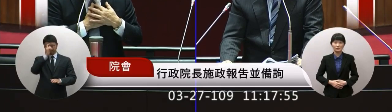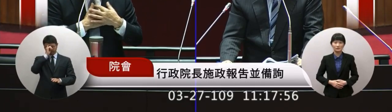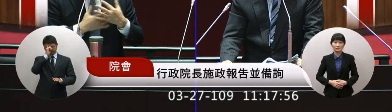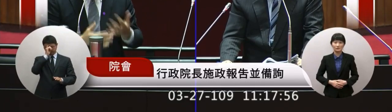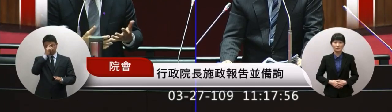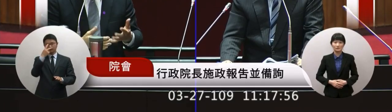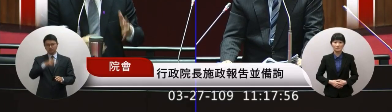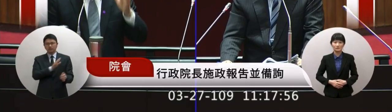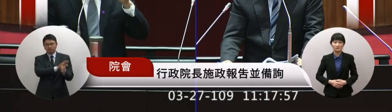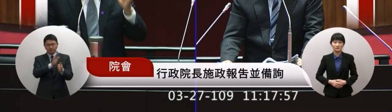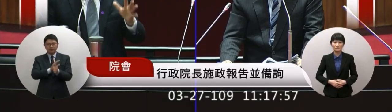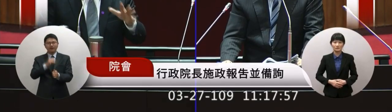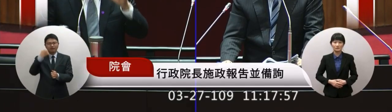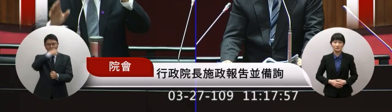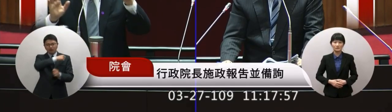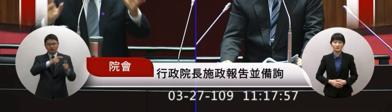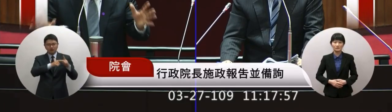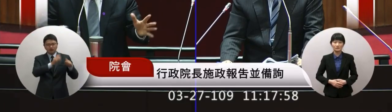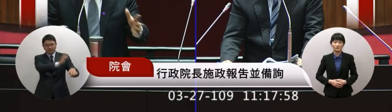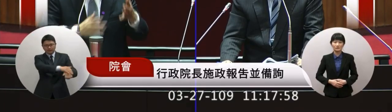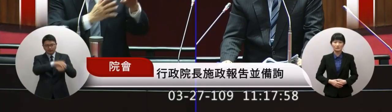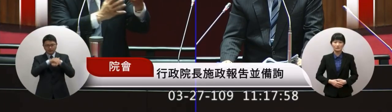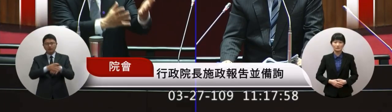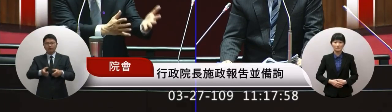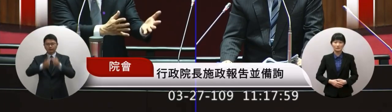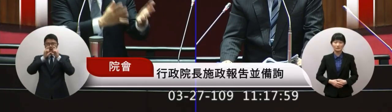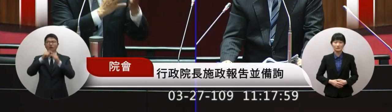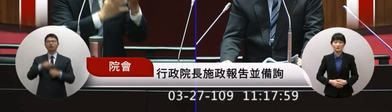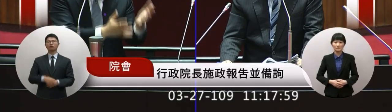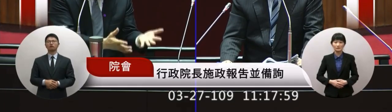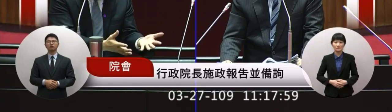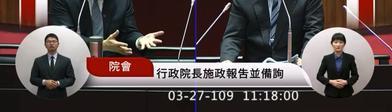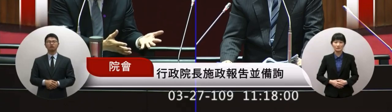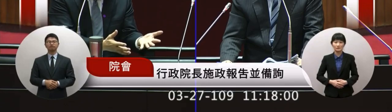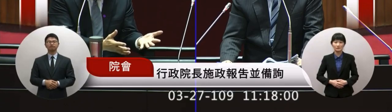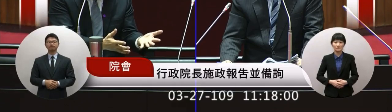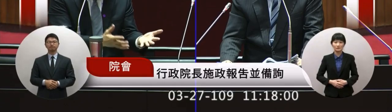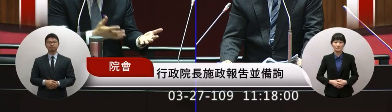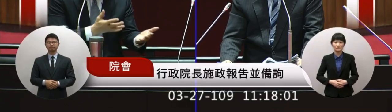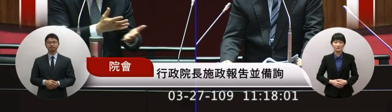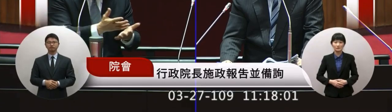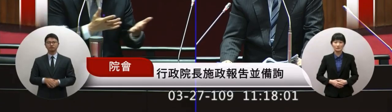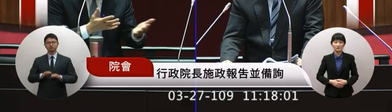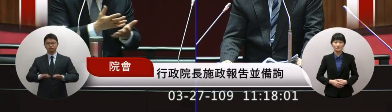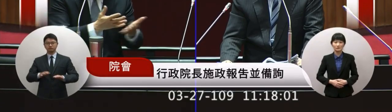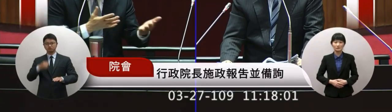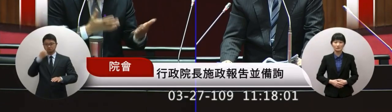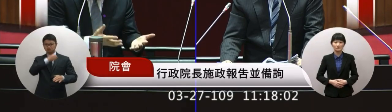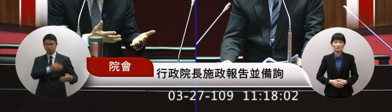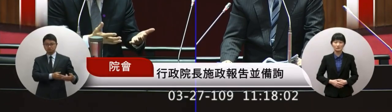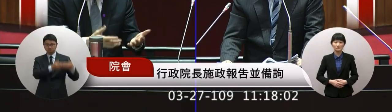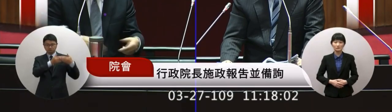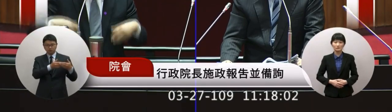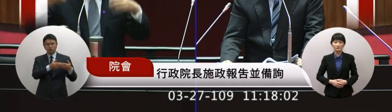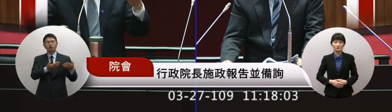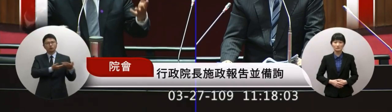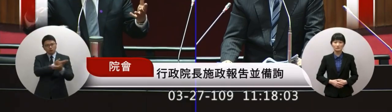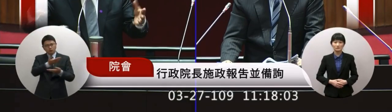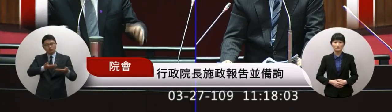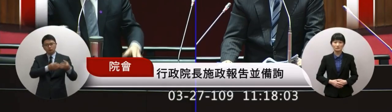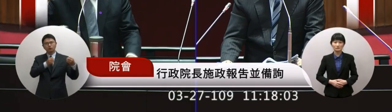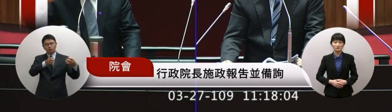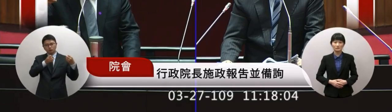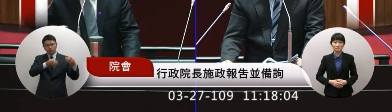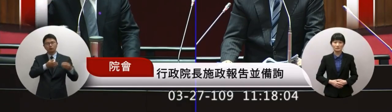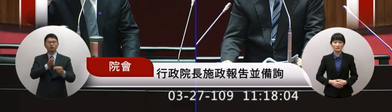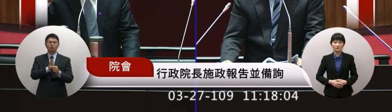回来。不过因为现在一方面两边继续进行协商，一方